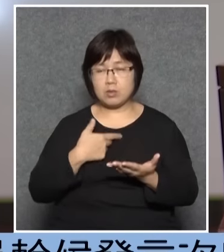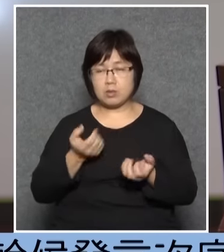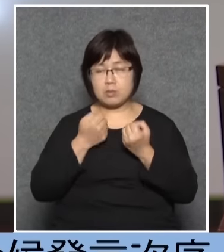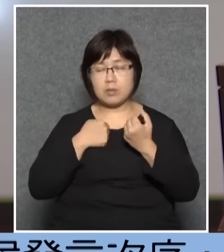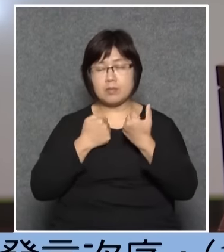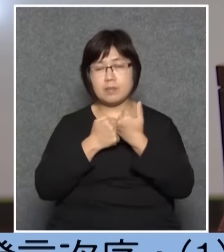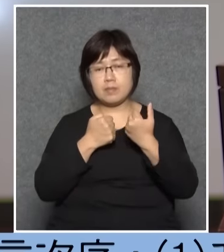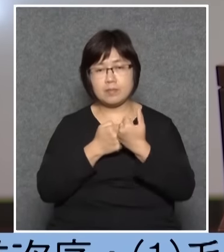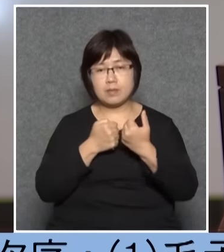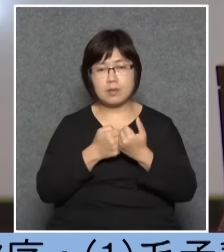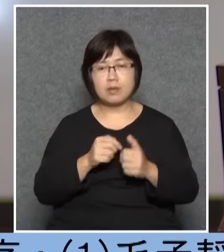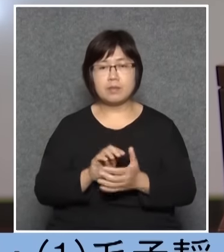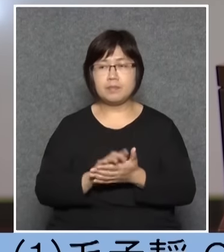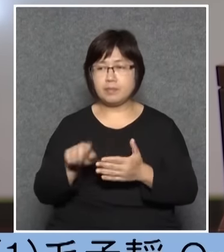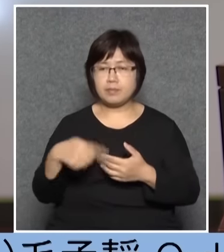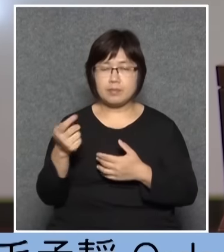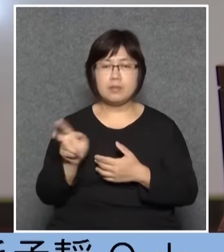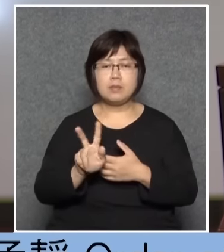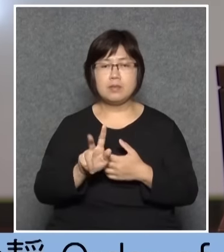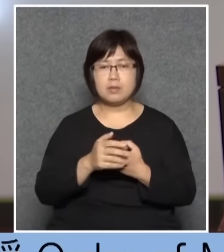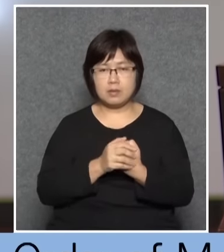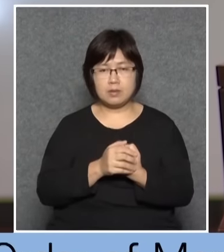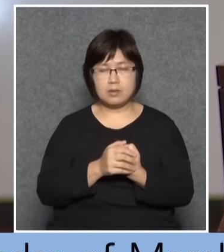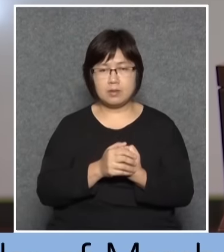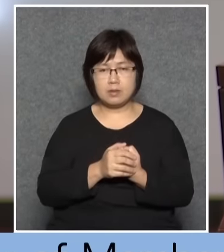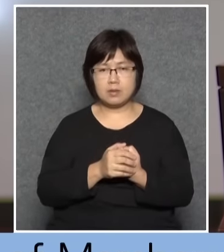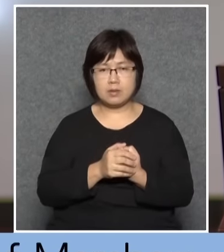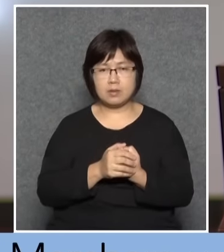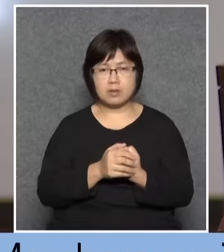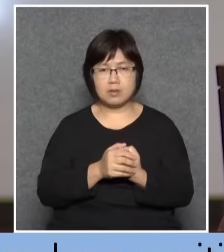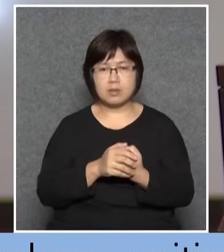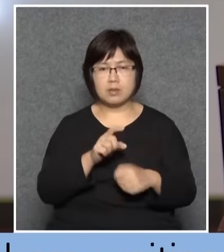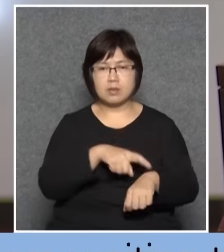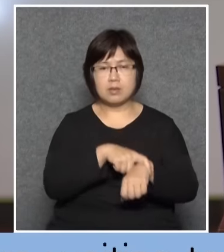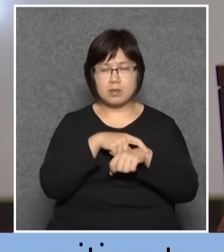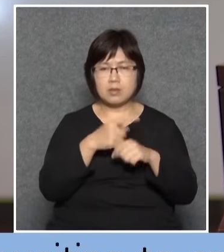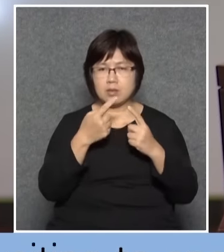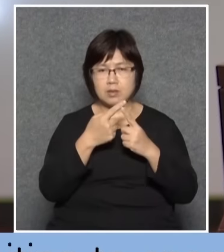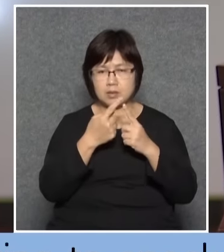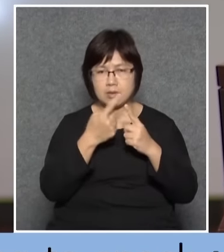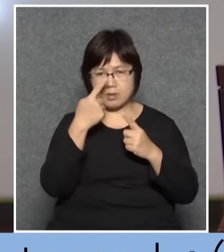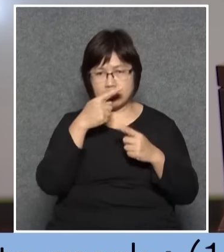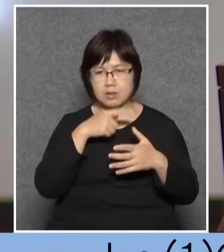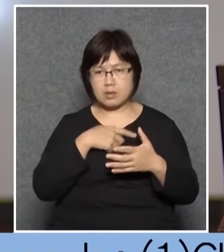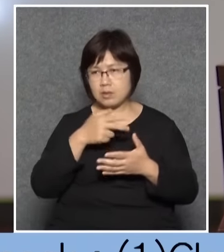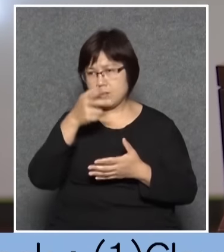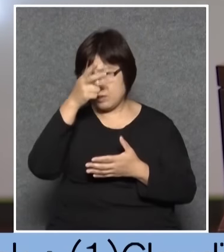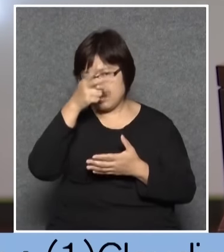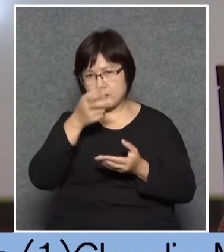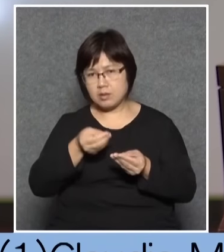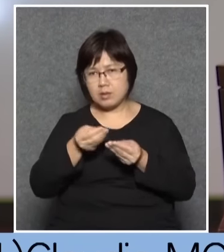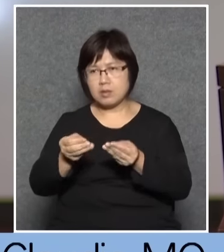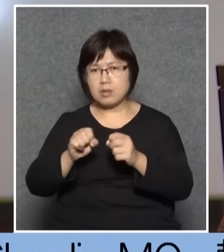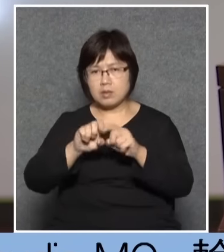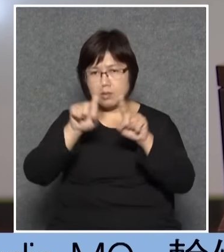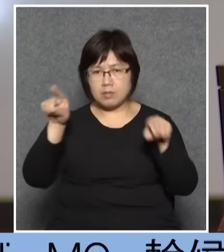啦，係咪？另外嗰條都係嘅，繼逮捕某人後向有關當局提供報告，係